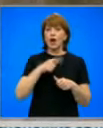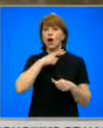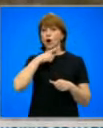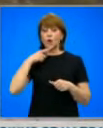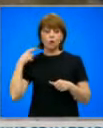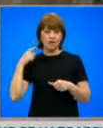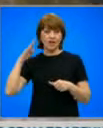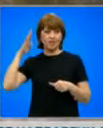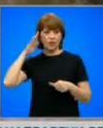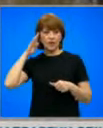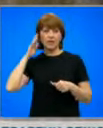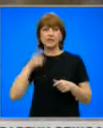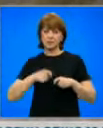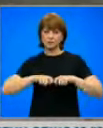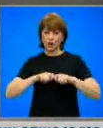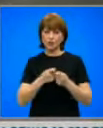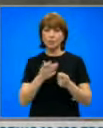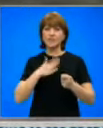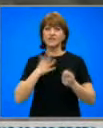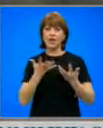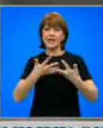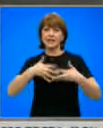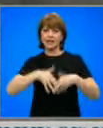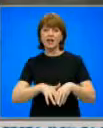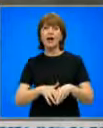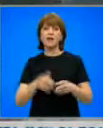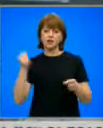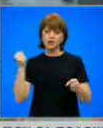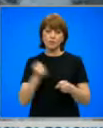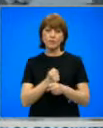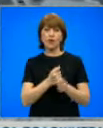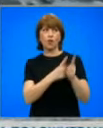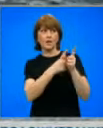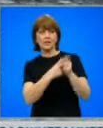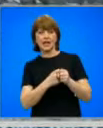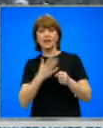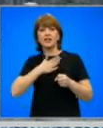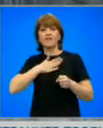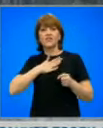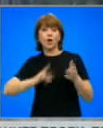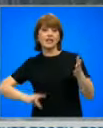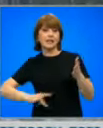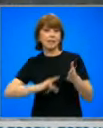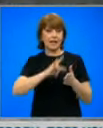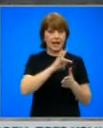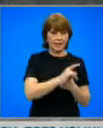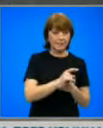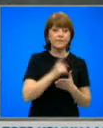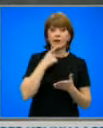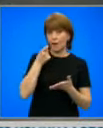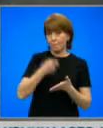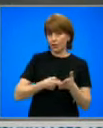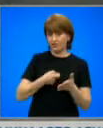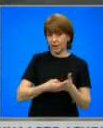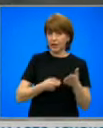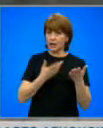саботират собствената си техника и дори случайно свалят свои самолети. Генералният секретар на НАТО Йен Столтенберг потвърди сведенията